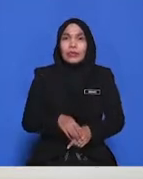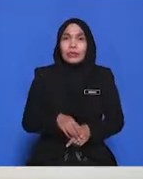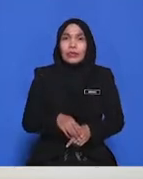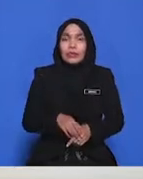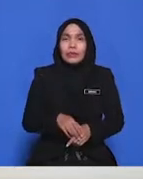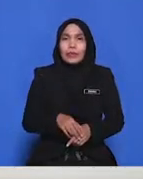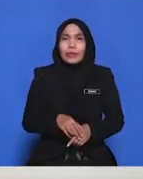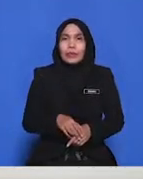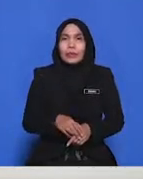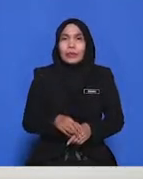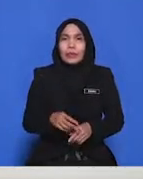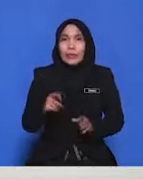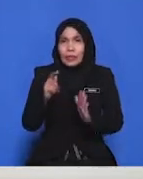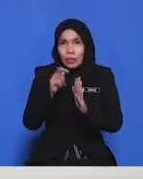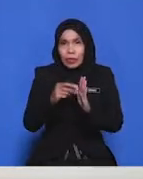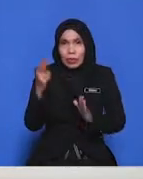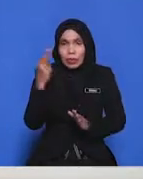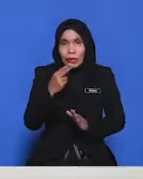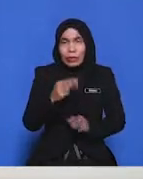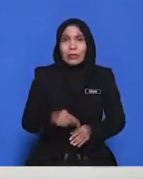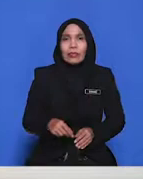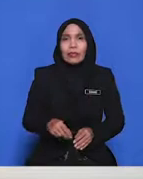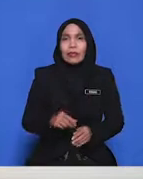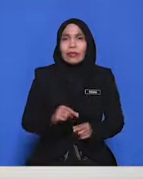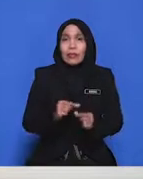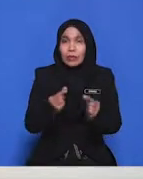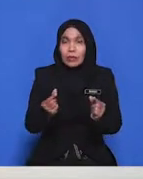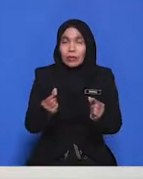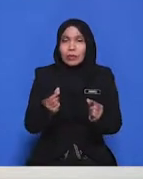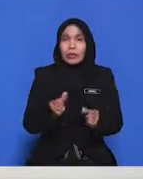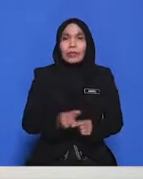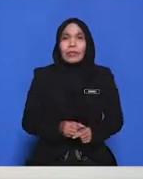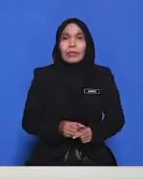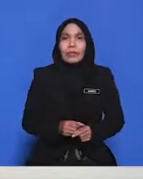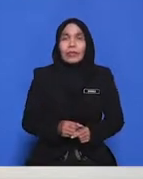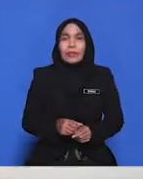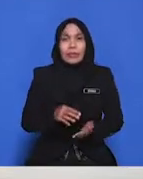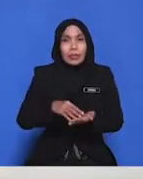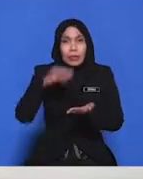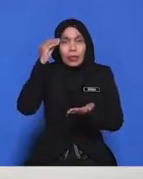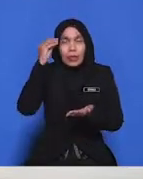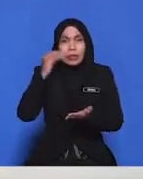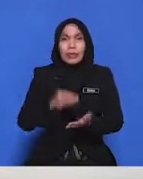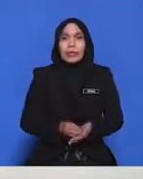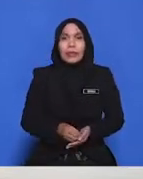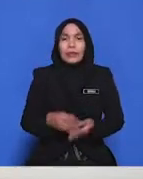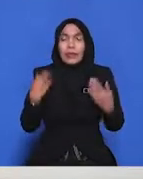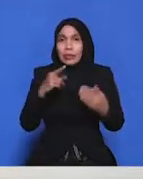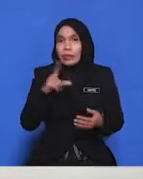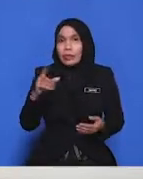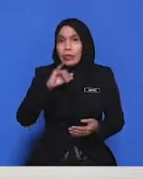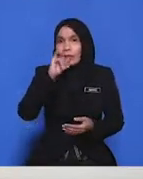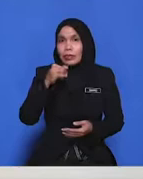ajaran Al-Quran dan As-Sunnah dan memahami bahawa menuntut ilmu merupakan suatu jihad yang